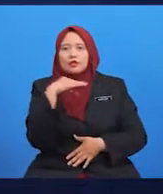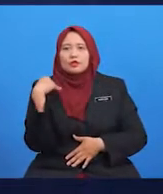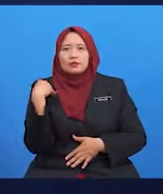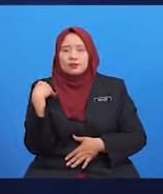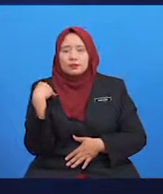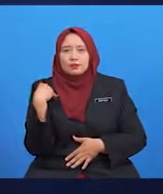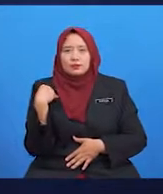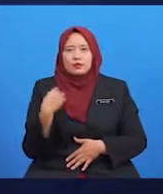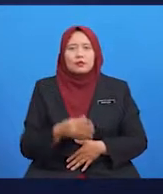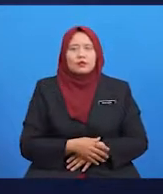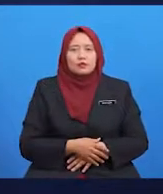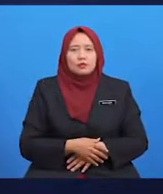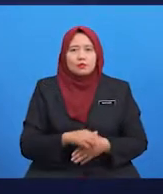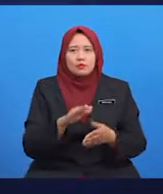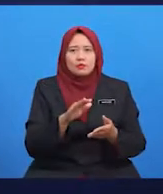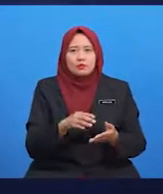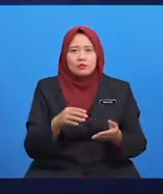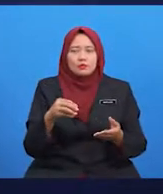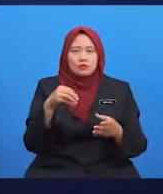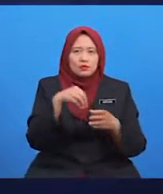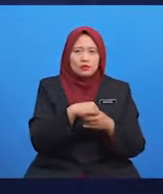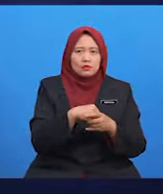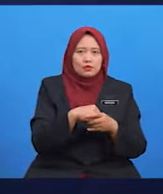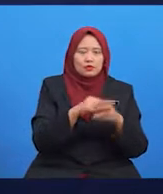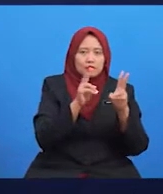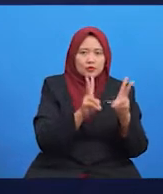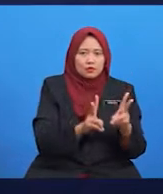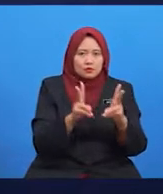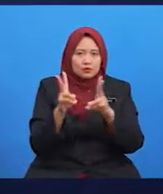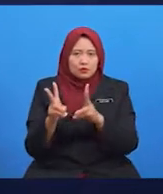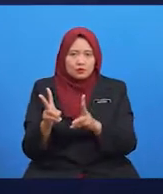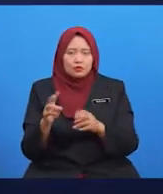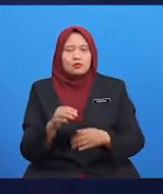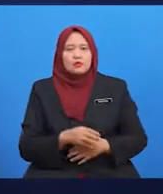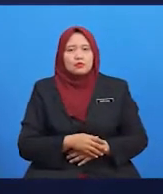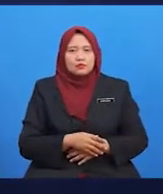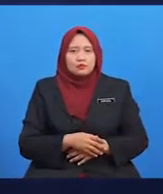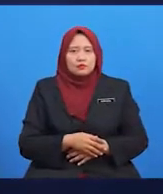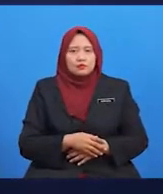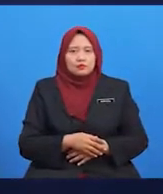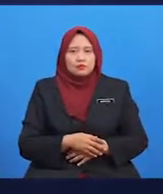orang ternama, ada gelaran dan berpangkat besar.